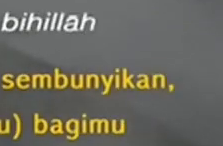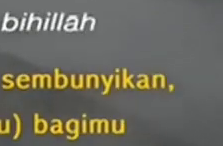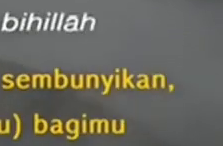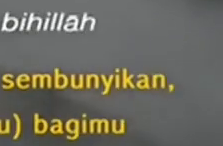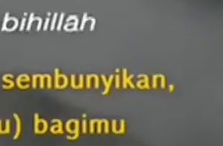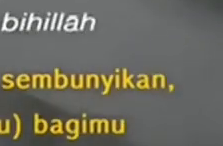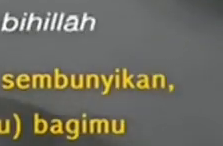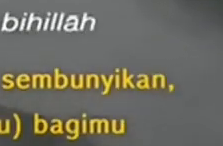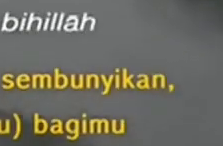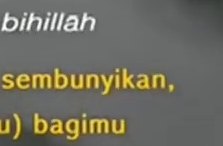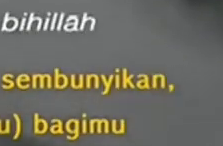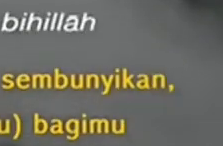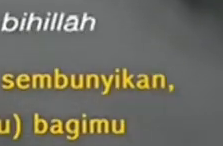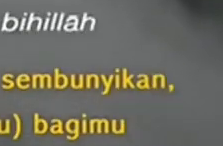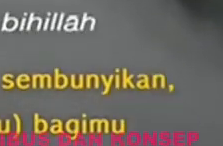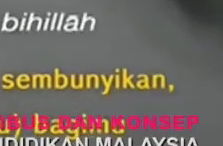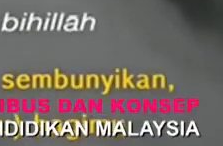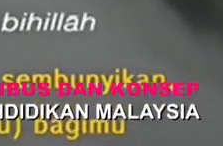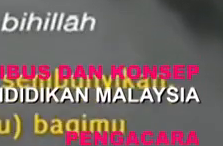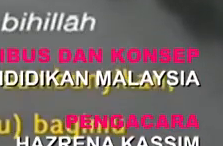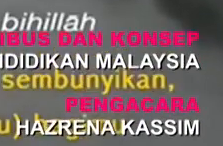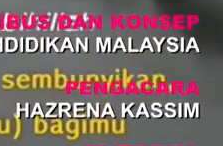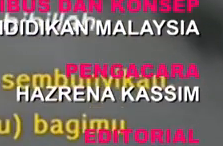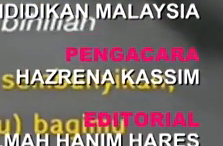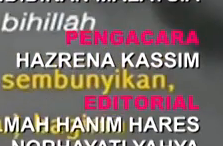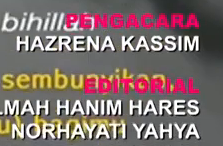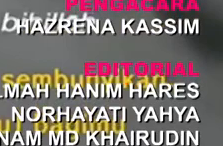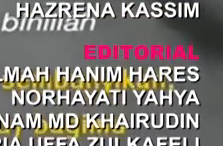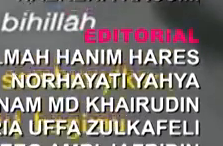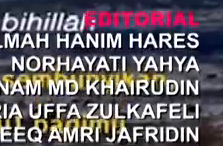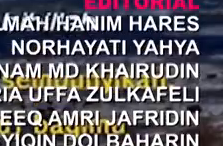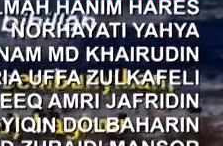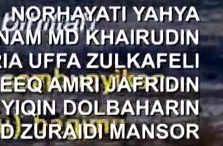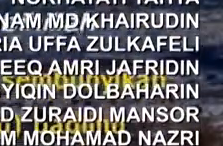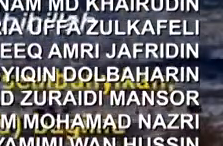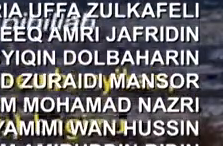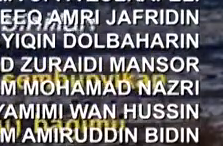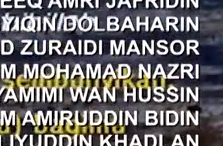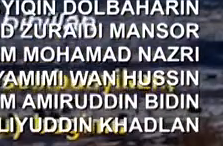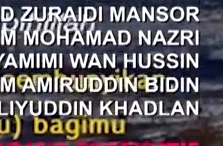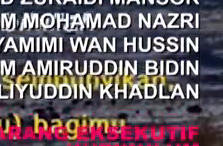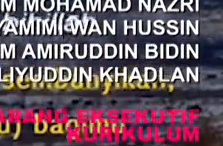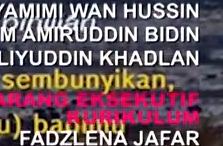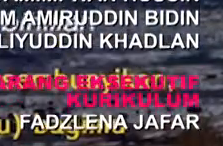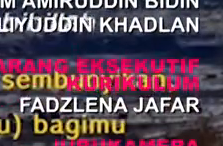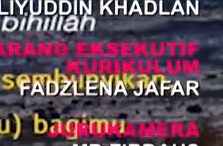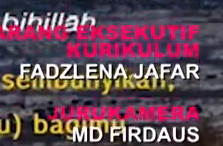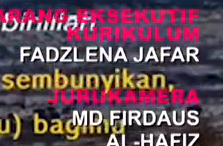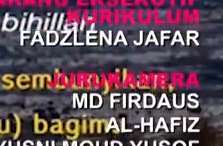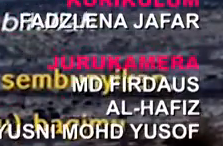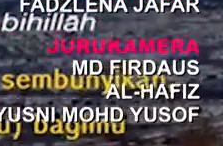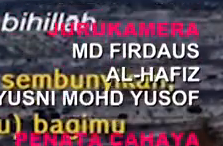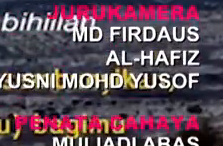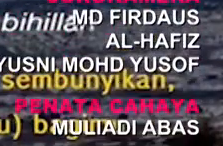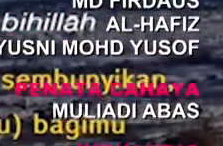wainnailaihi rojiun Aduh mesin Yi Hao